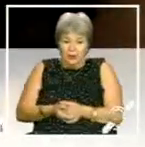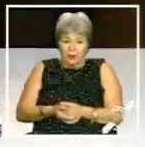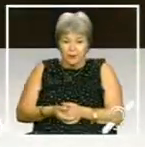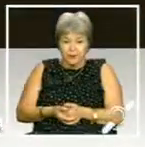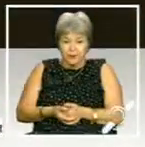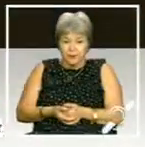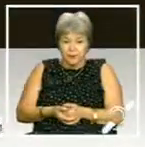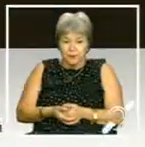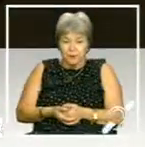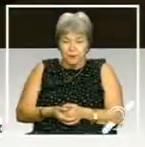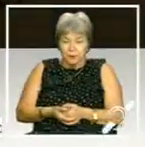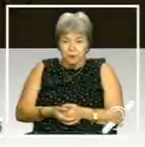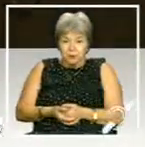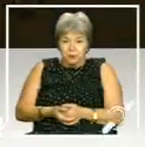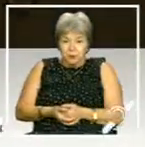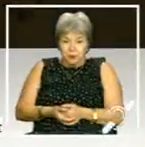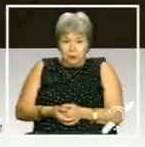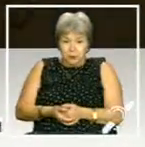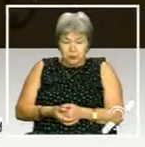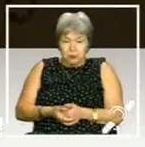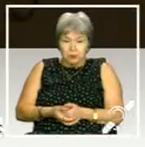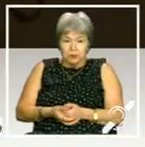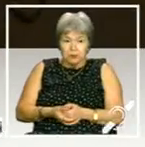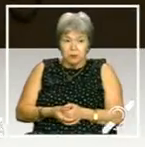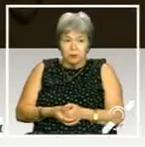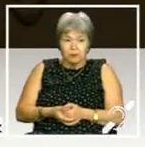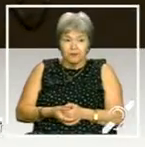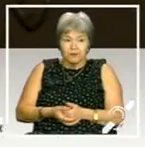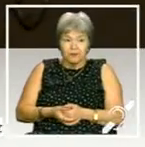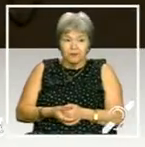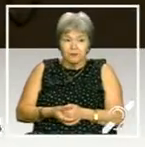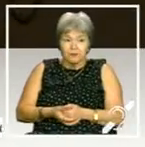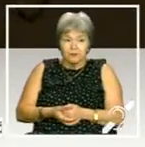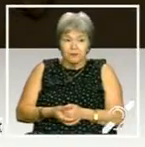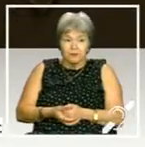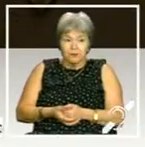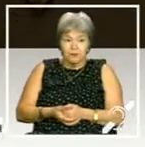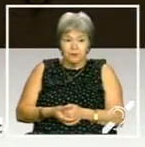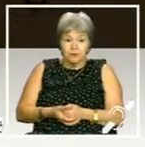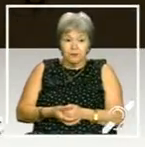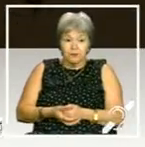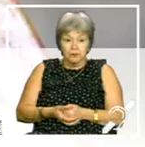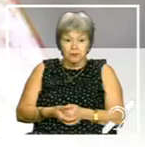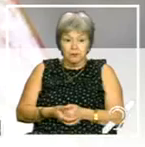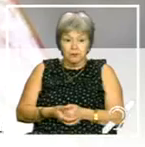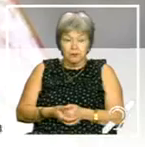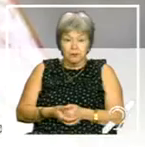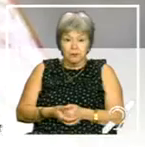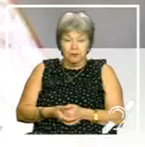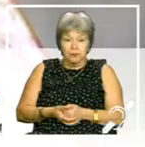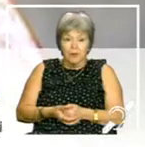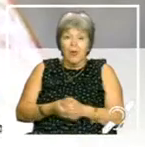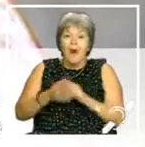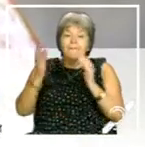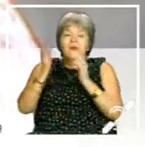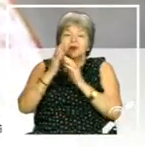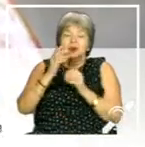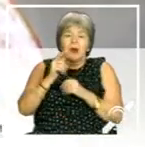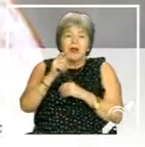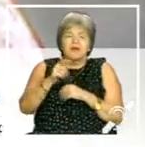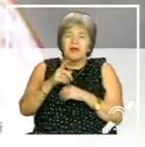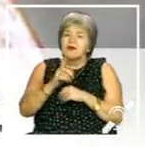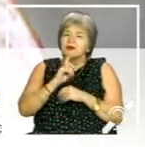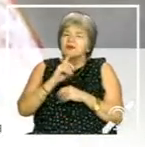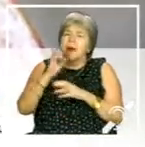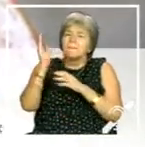vine, Zicambia baylissi. It's a chameleon which is only found on Mount Mabu. Pădurea Mabu este supranumită